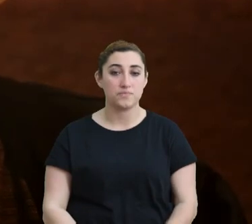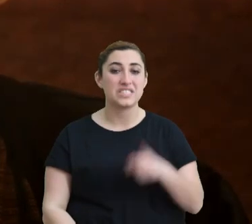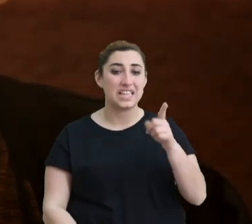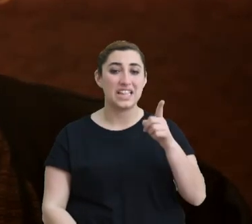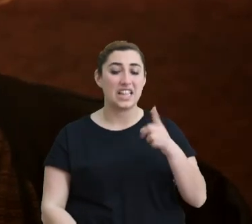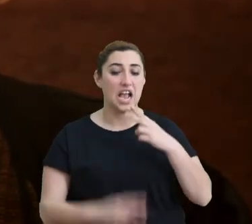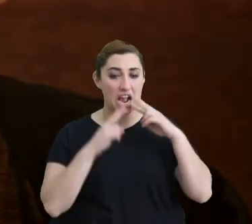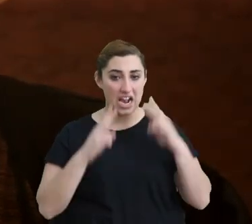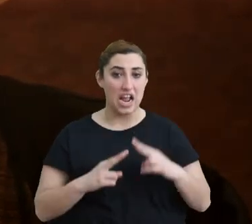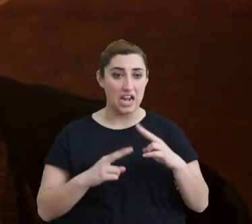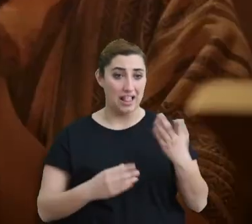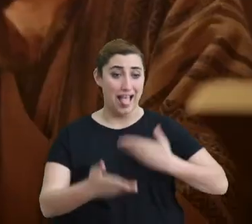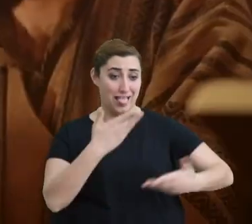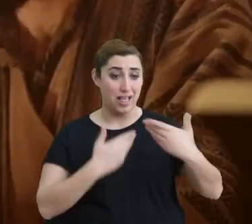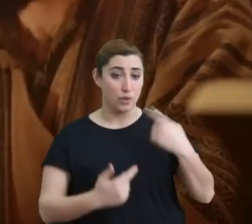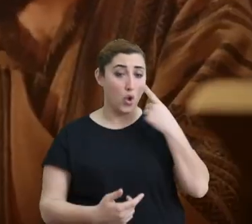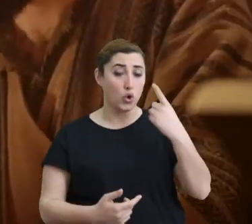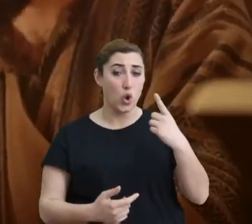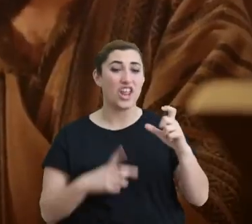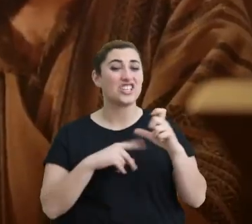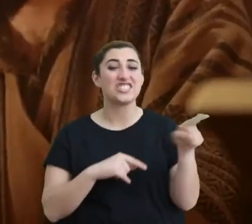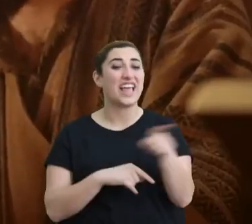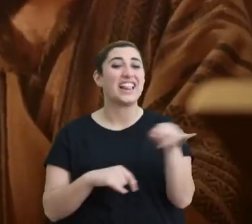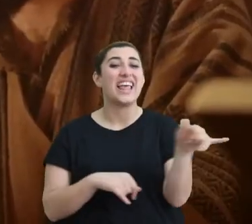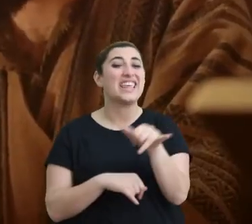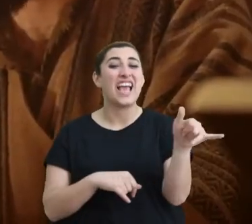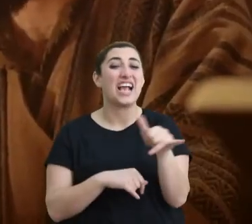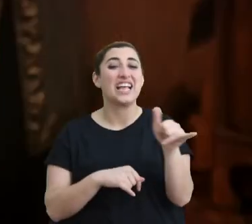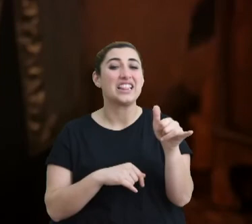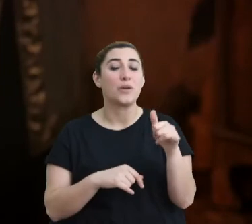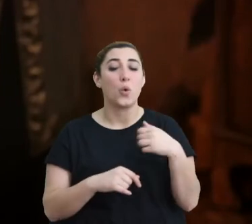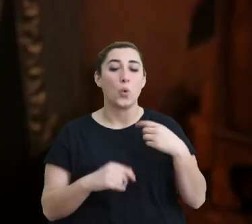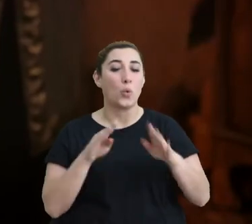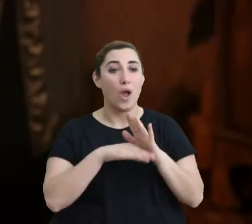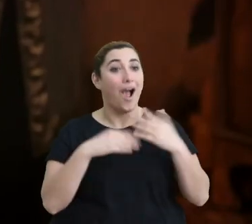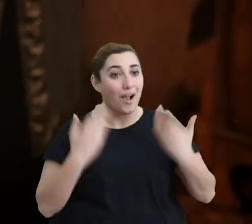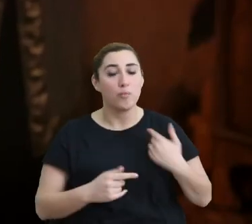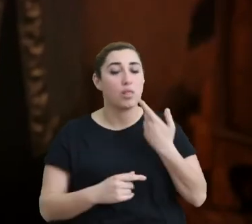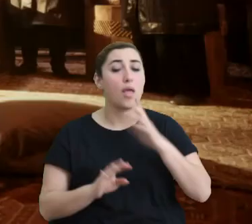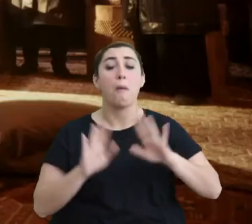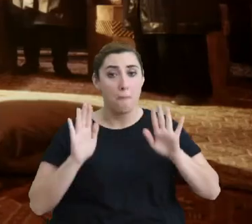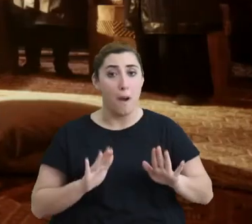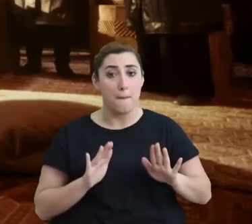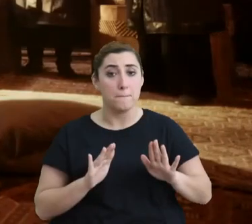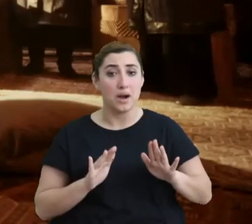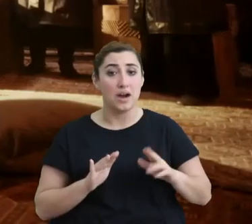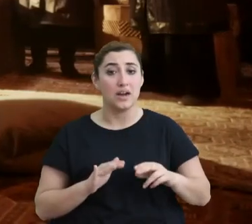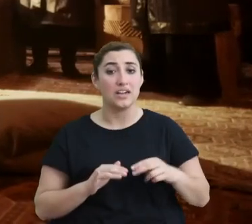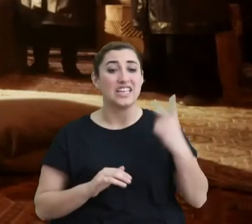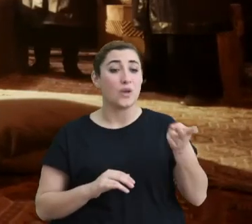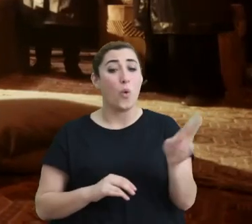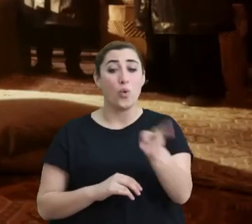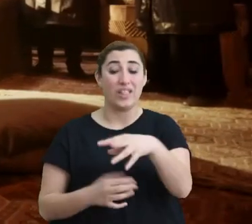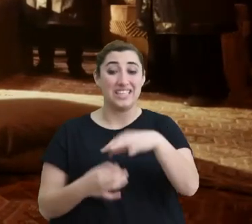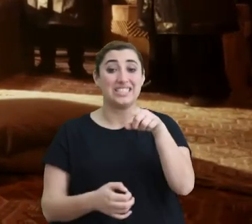Senin beyanına istinaden şek ile yakin zahil olmaz. Zira iki maktulü de